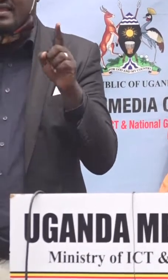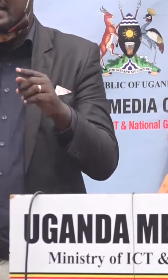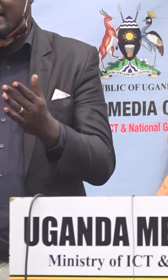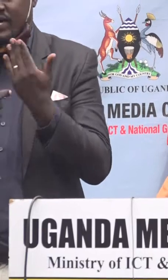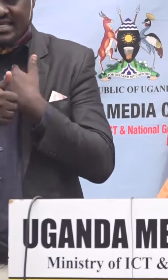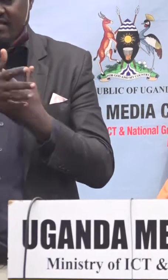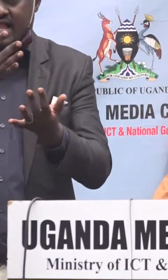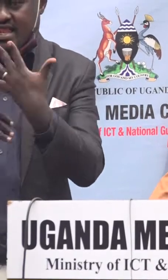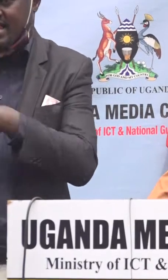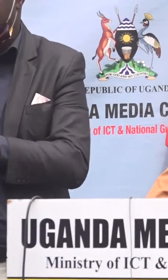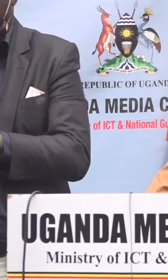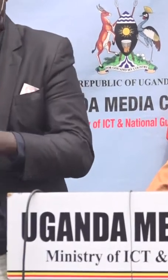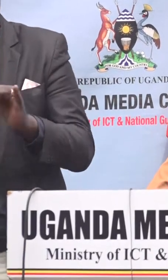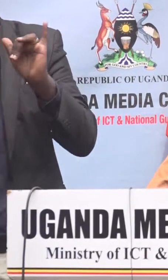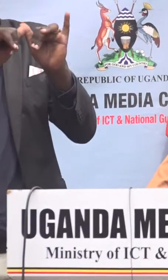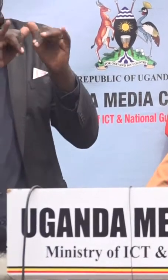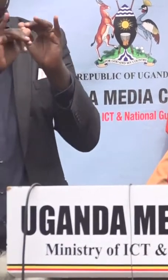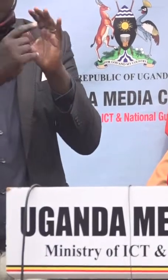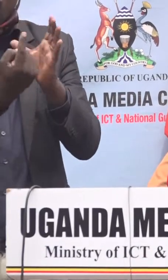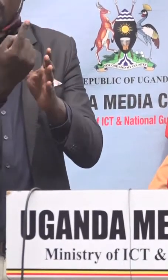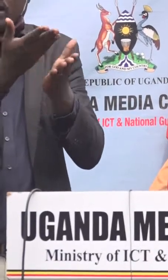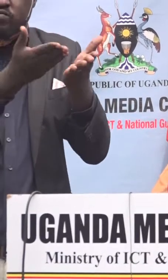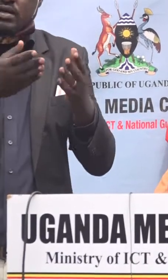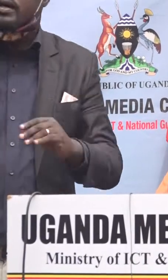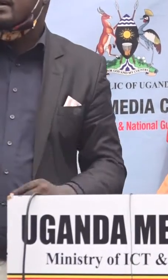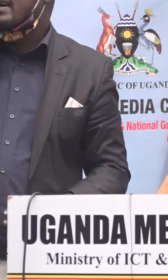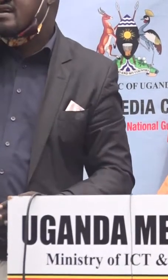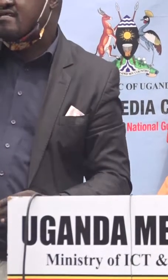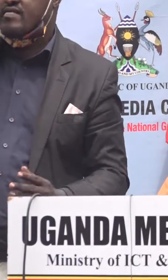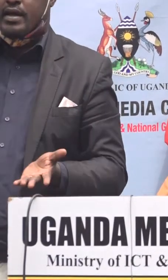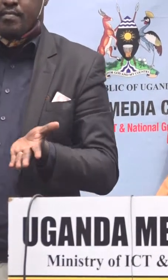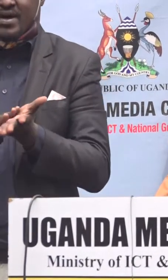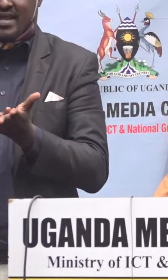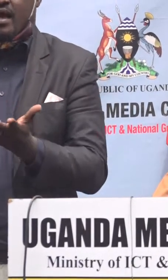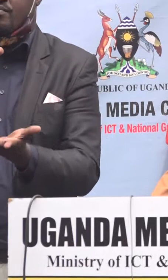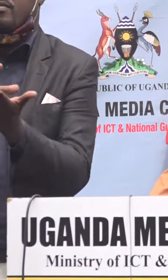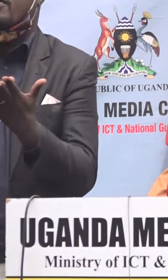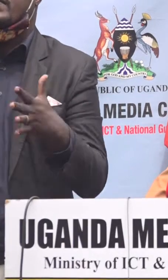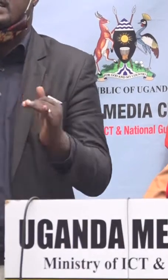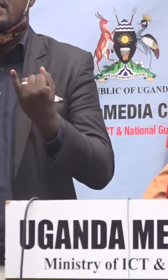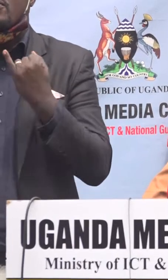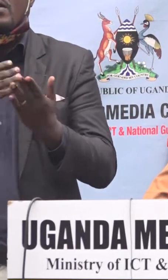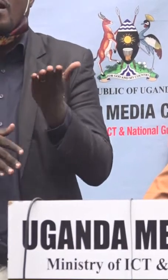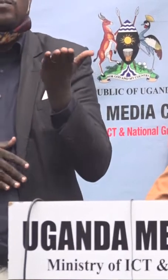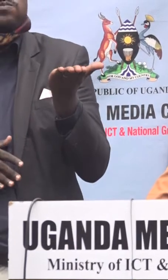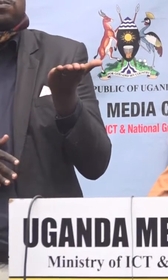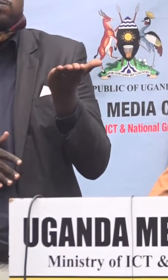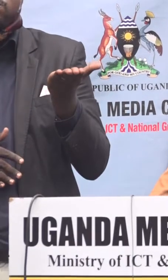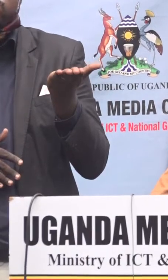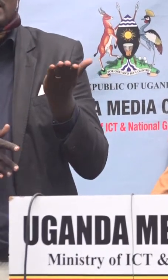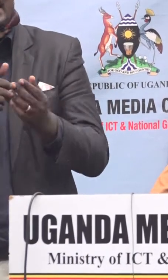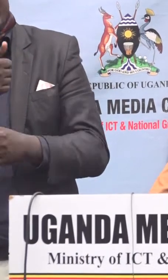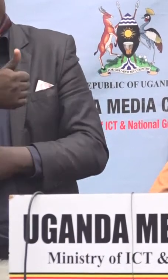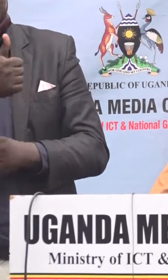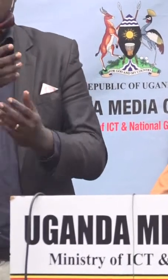ne banne twamulekerawo. Kawungeezi ka Mmande era twafuna okutegeezebwa nga results zifulumye